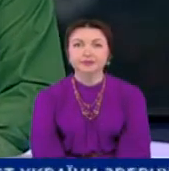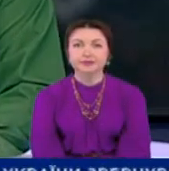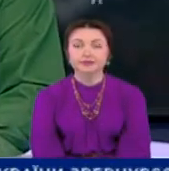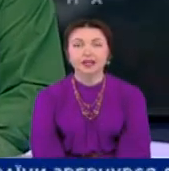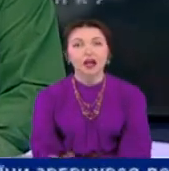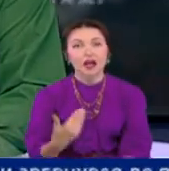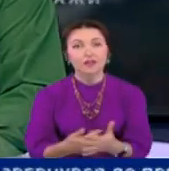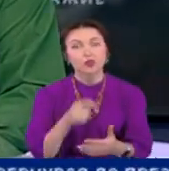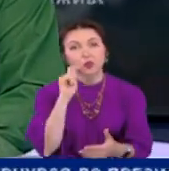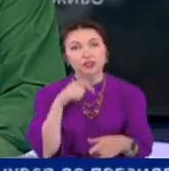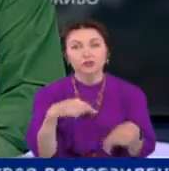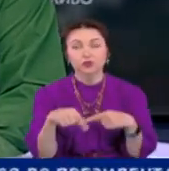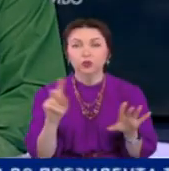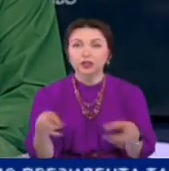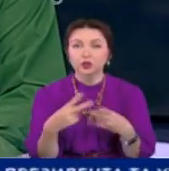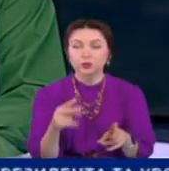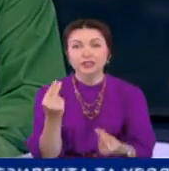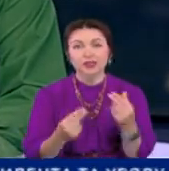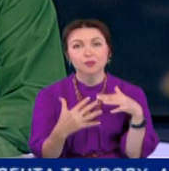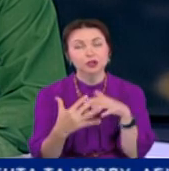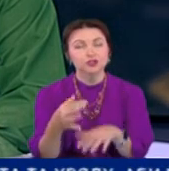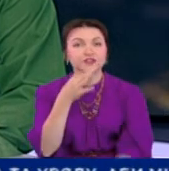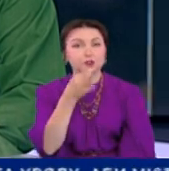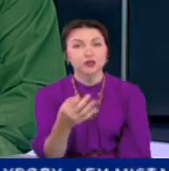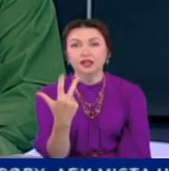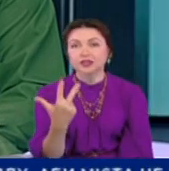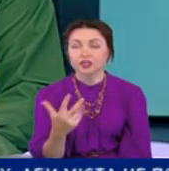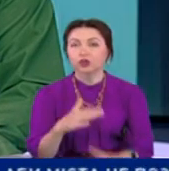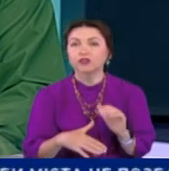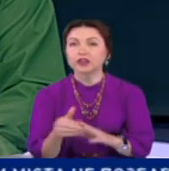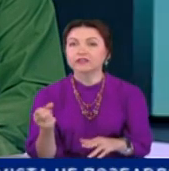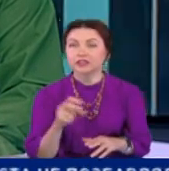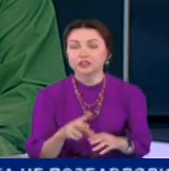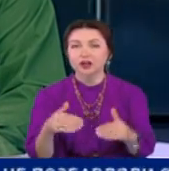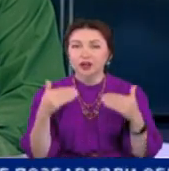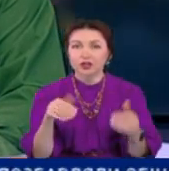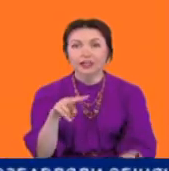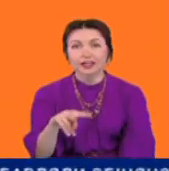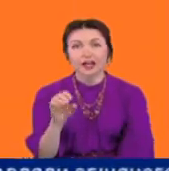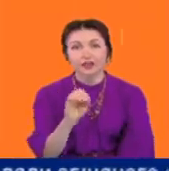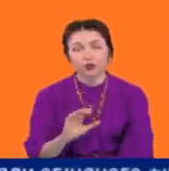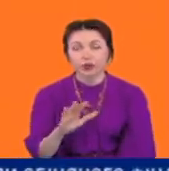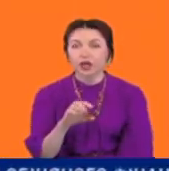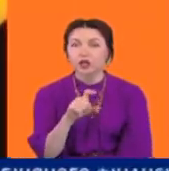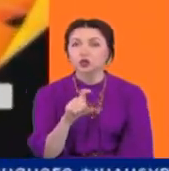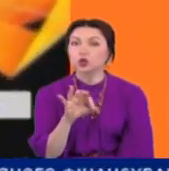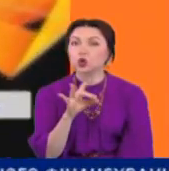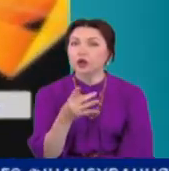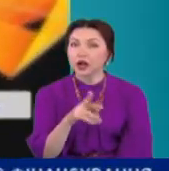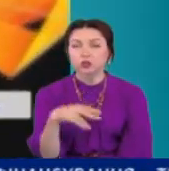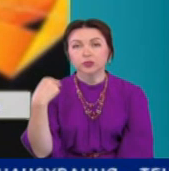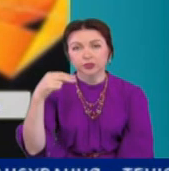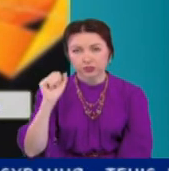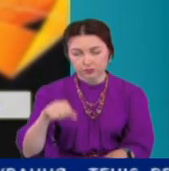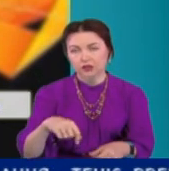От українські футбольні клуби зіграли матчі відповіді третього кваліфікаційного раунду Ліги Європи. «Зоря» у Запоріжжі змогла